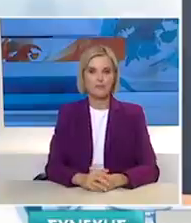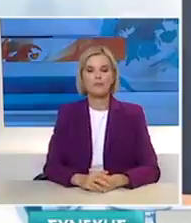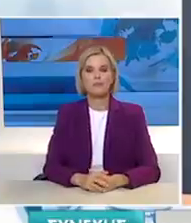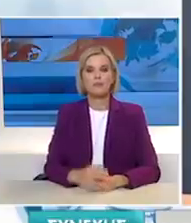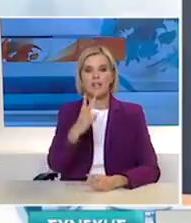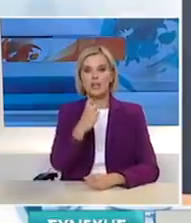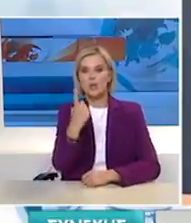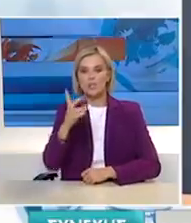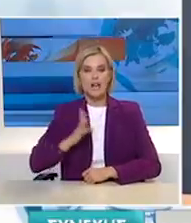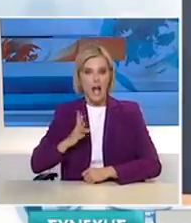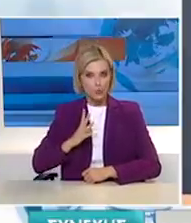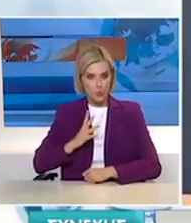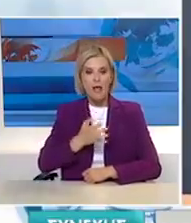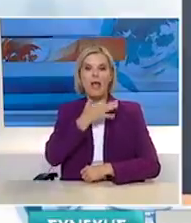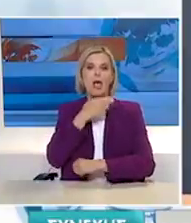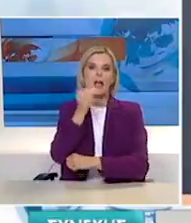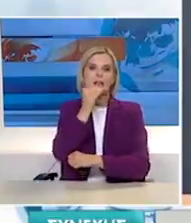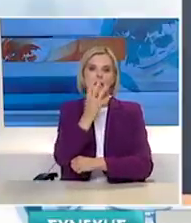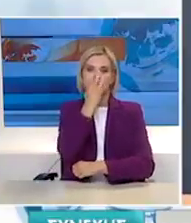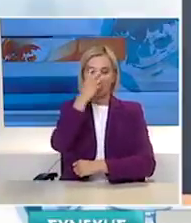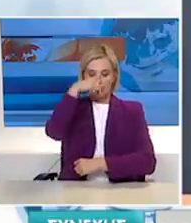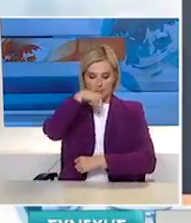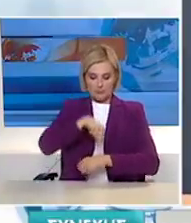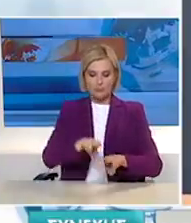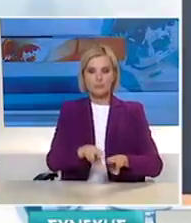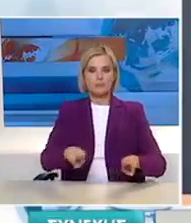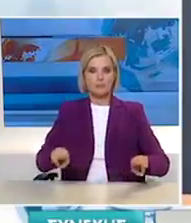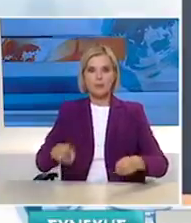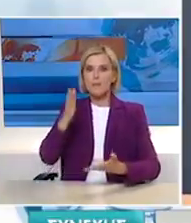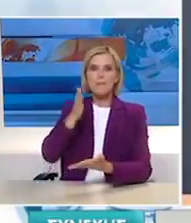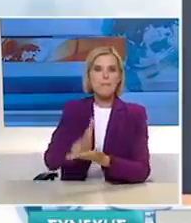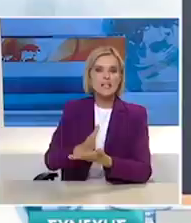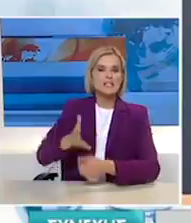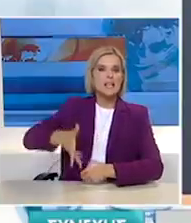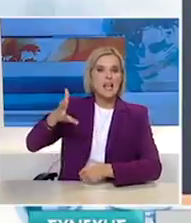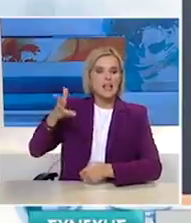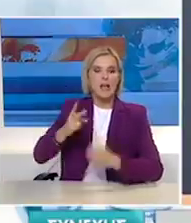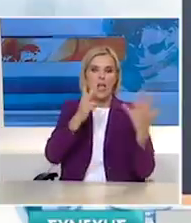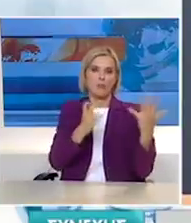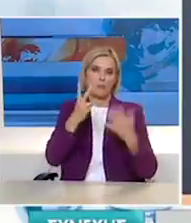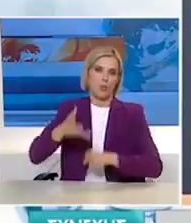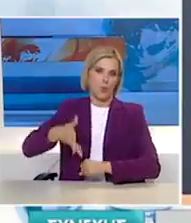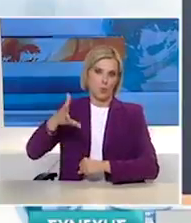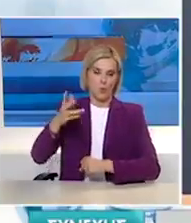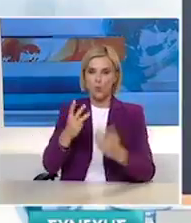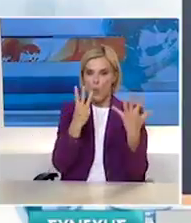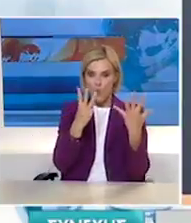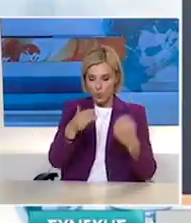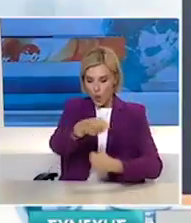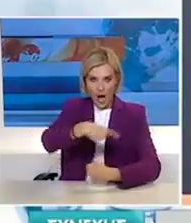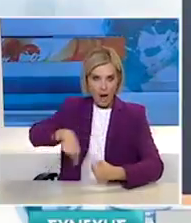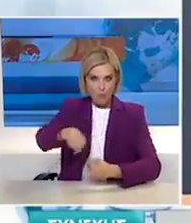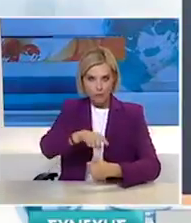21 συμπολίτες μας νοσηλεύονται διασωληνωμένοι. Η διάμεση ηλικία τους είναι τα 72 έτη. 8,